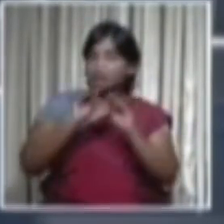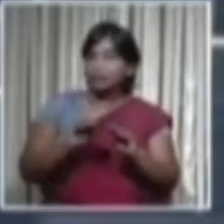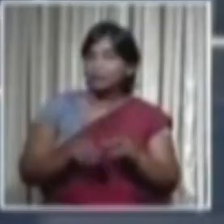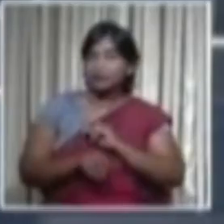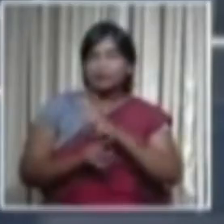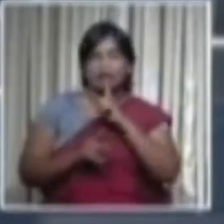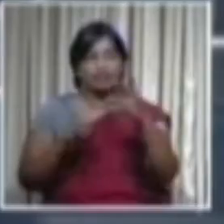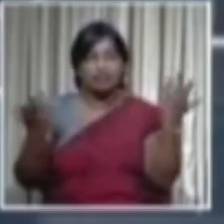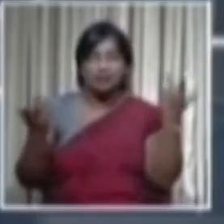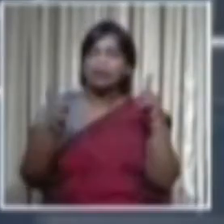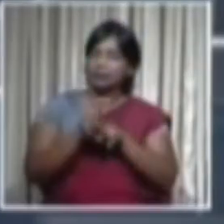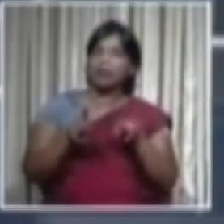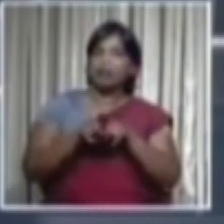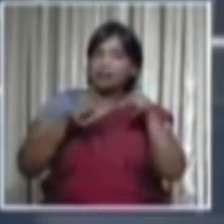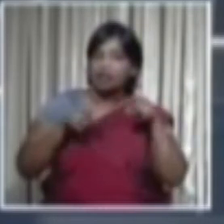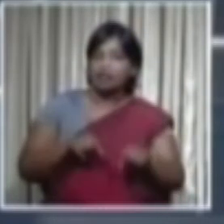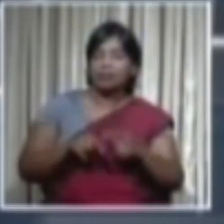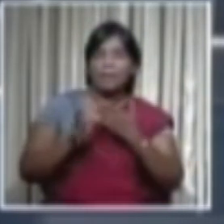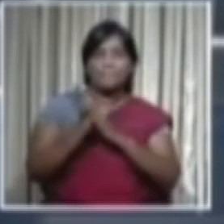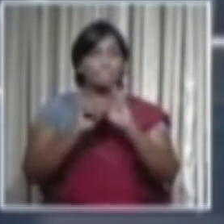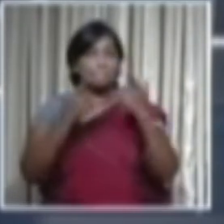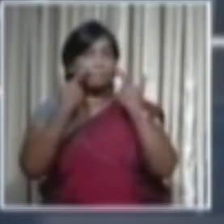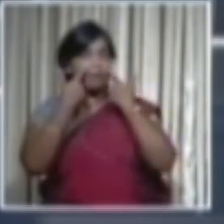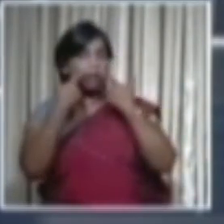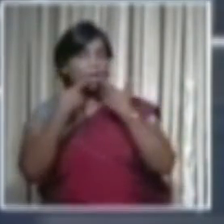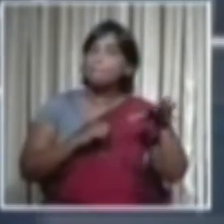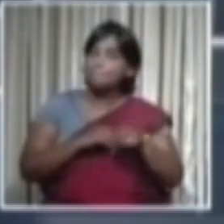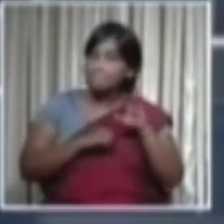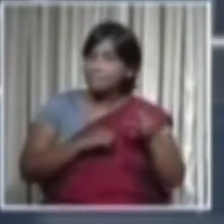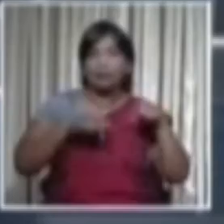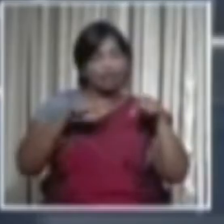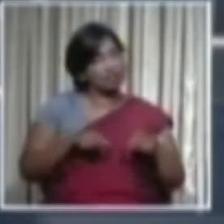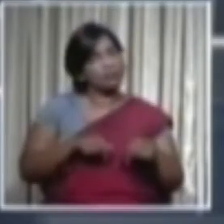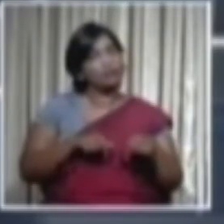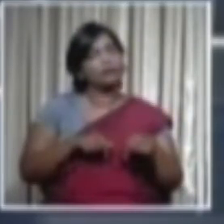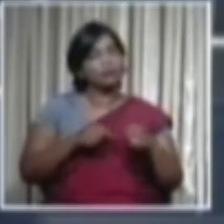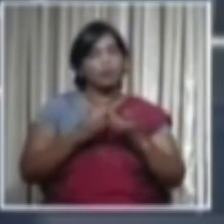නැහනේ. ඒ හින්දා මෙතන මීඩියා ෂෝ එකකට තමයි මේ ක්‍රියා කරන්නේ. අද මේ